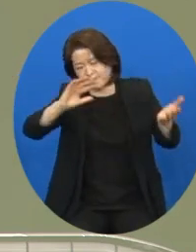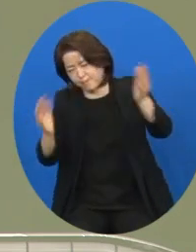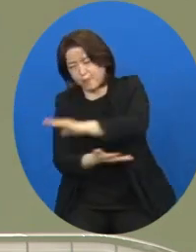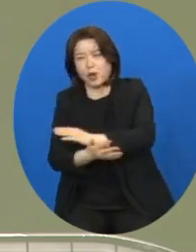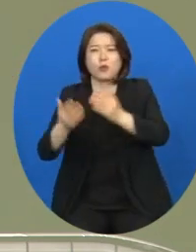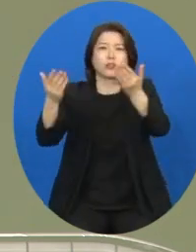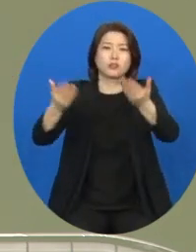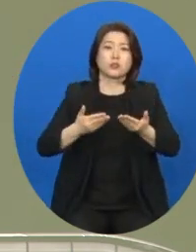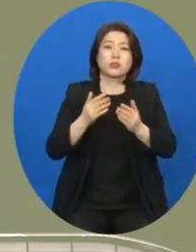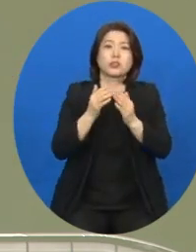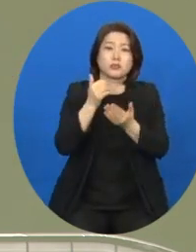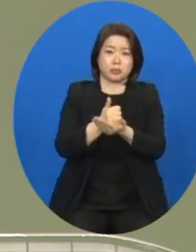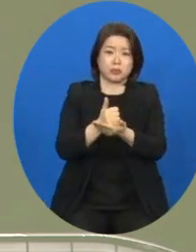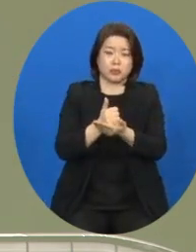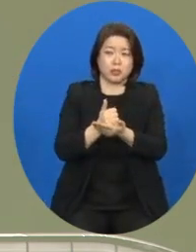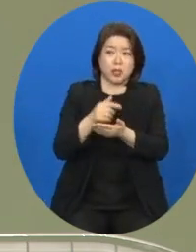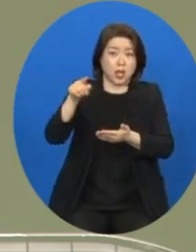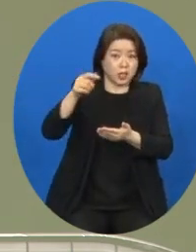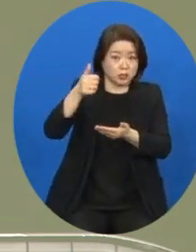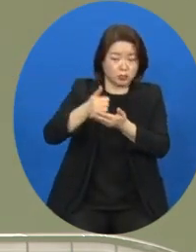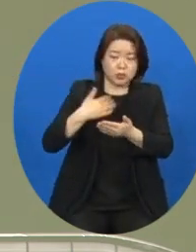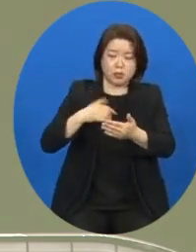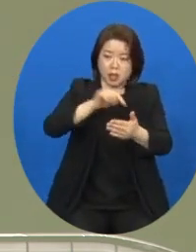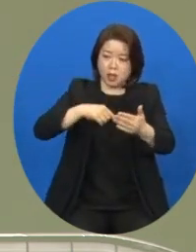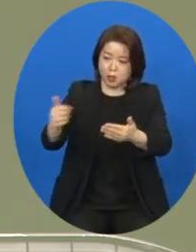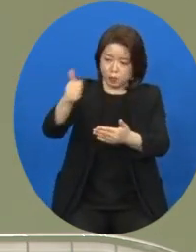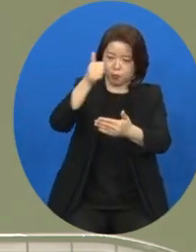그분이 내 안에 오셨구나.